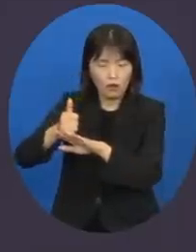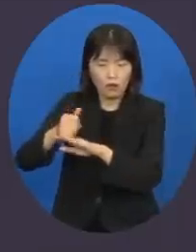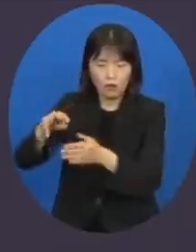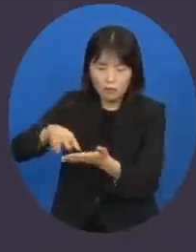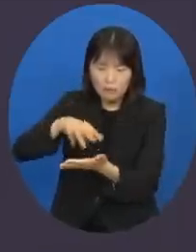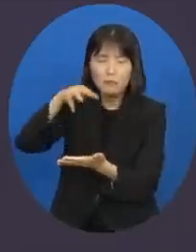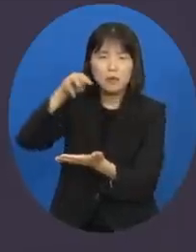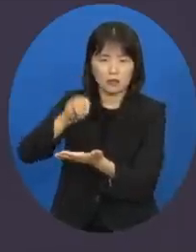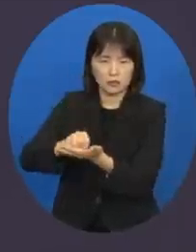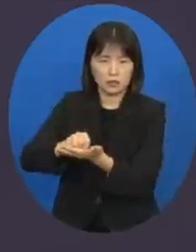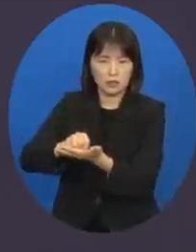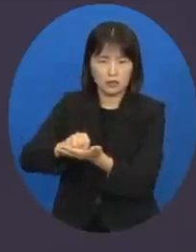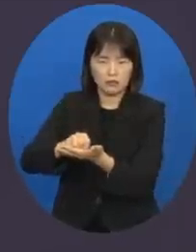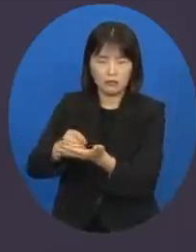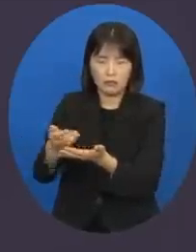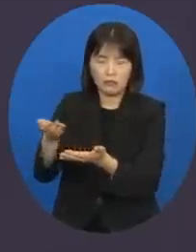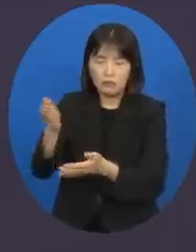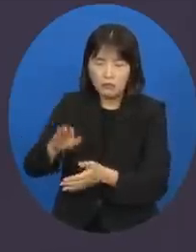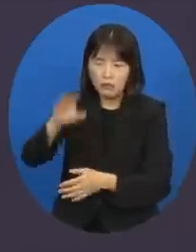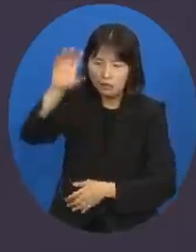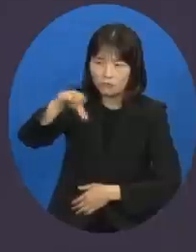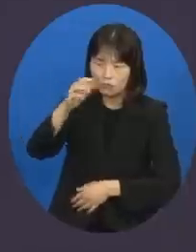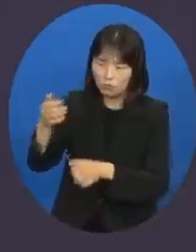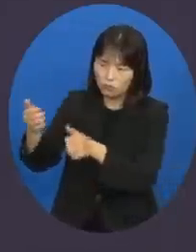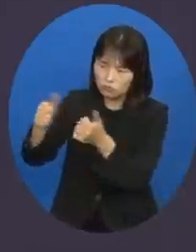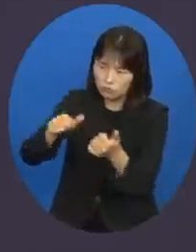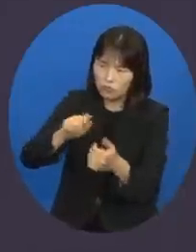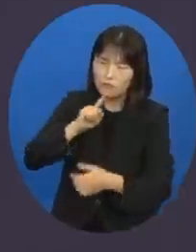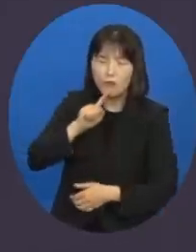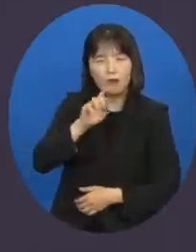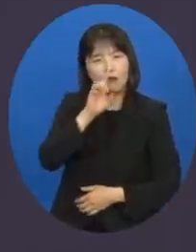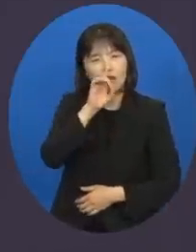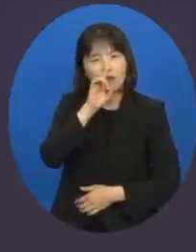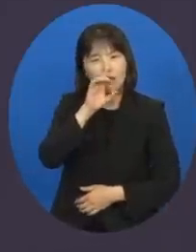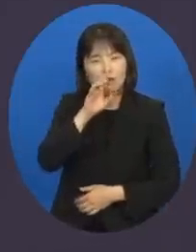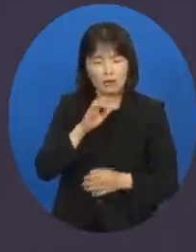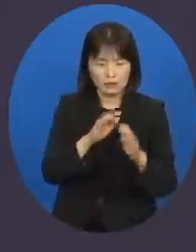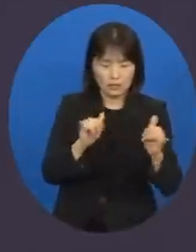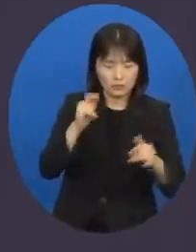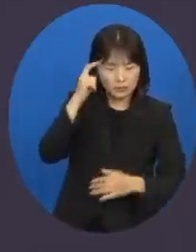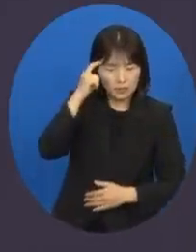하면서 죽어간다는 거예요. 말이 됩니까? 사람들이 생각하기에 아 그가